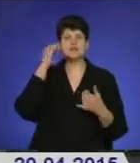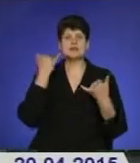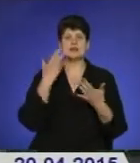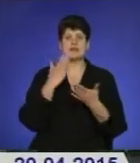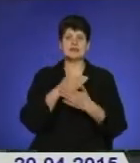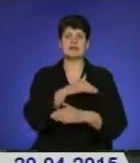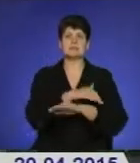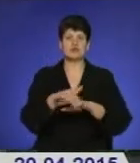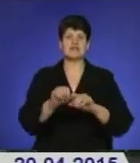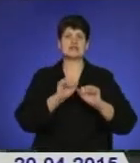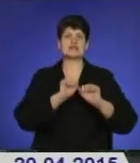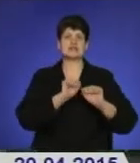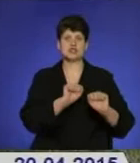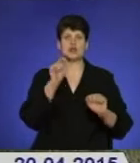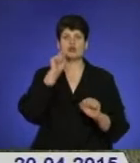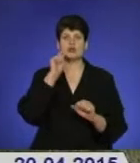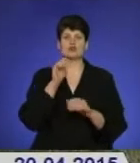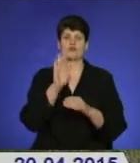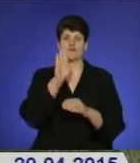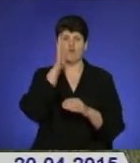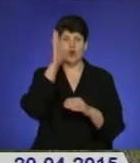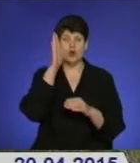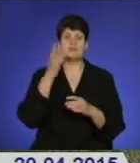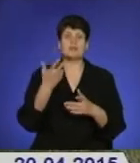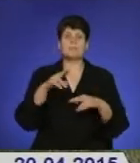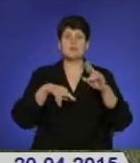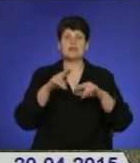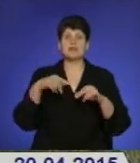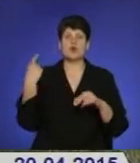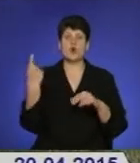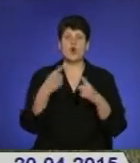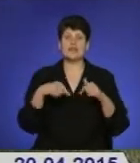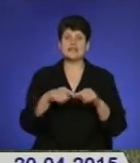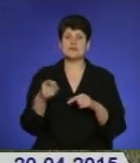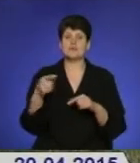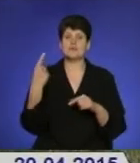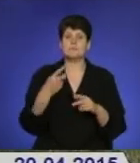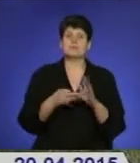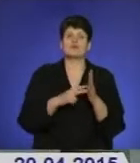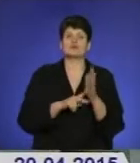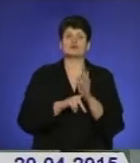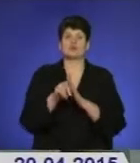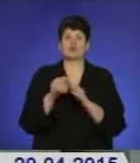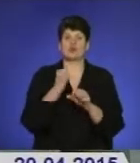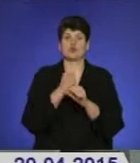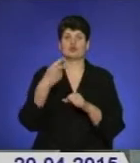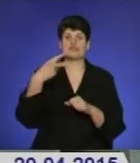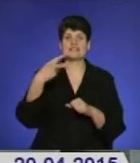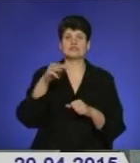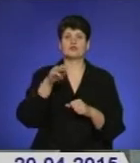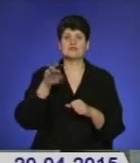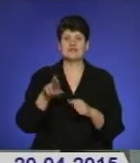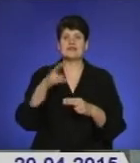і захищають Україну від ворога. Будівельні організації Тернопільщини планують розпочати роботу уже з 20 травня і